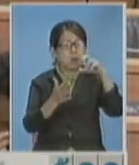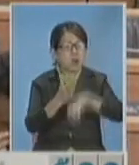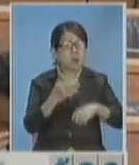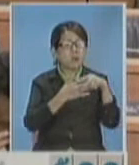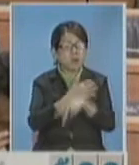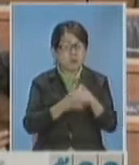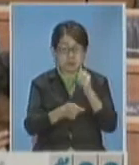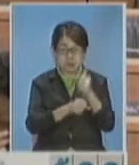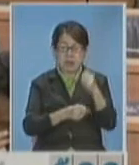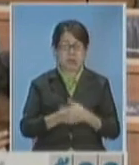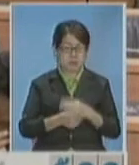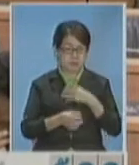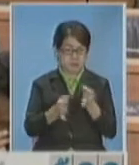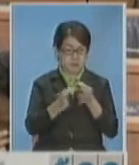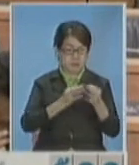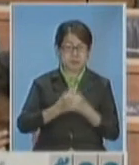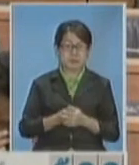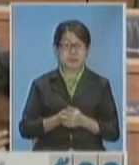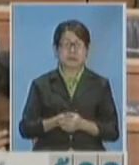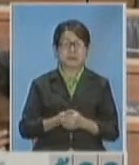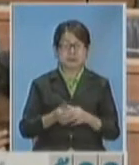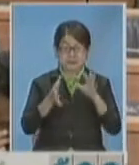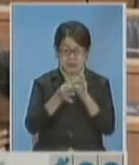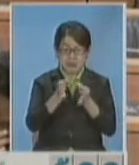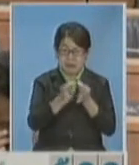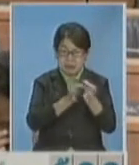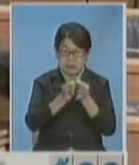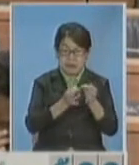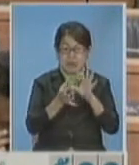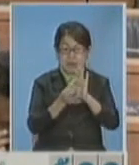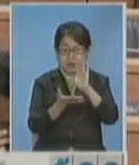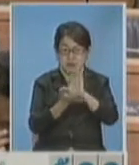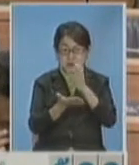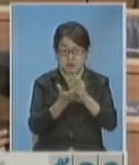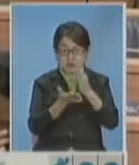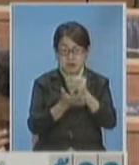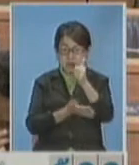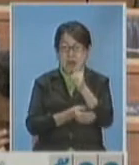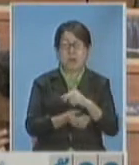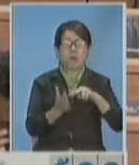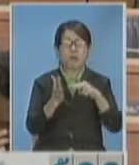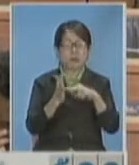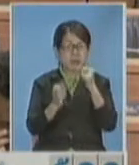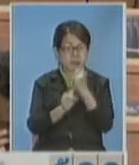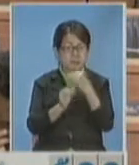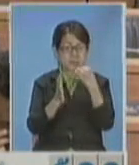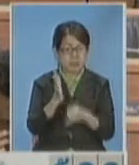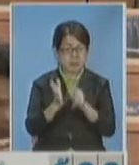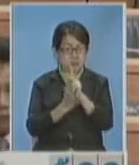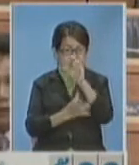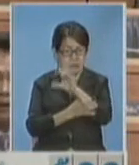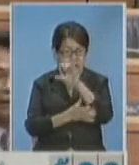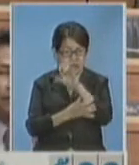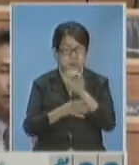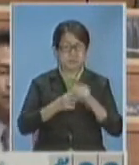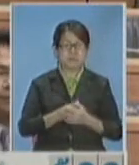สามารถเอาประเด็นเหล่านั้นมาอภิปรายในเรื่องงบประมาณได้ถือว่าเป็นการกระทำผิดข้อบังคับมันเป็น